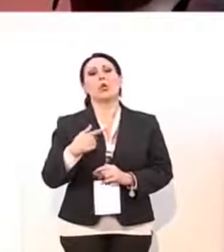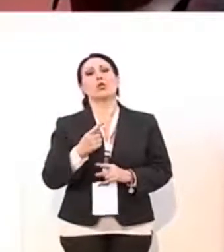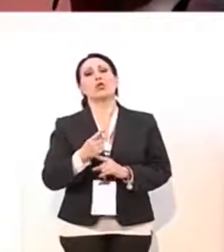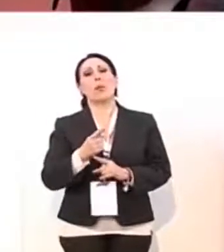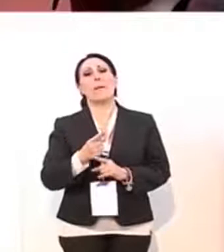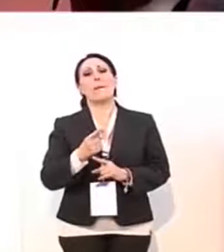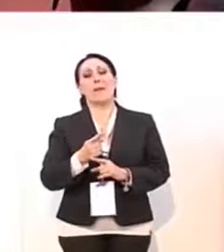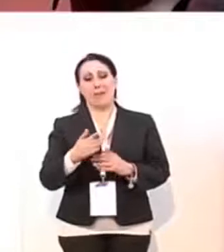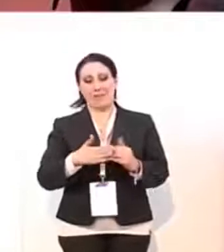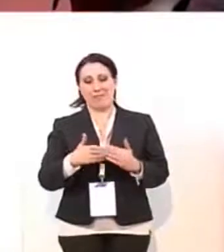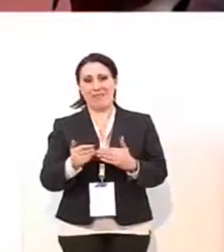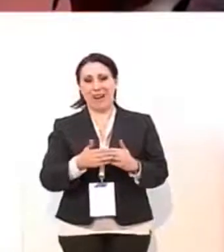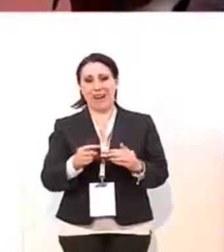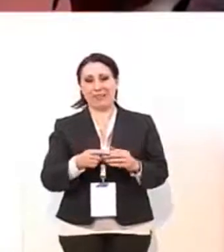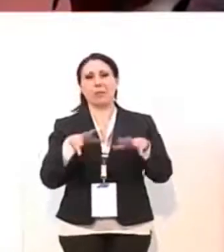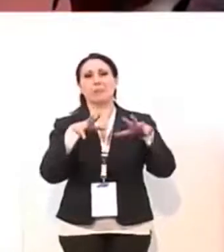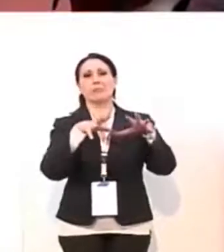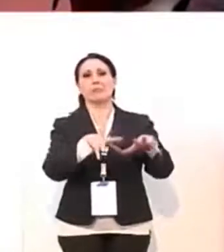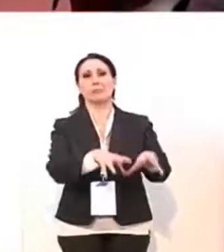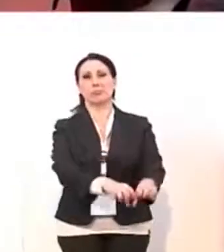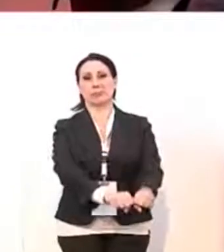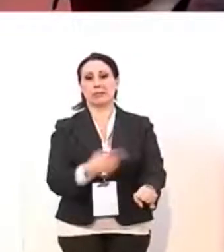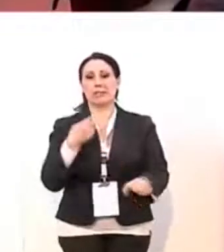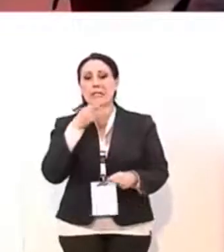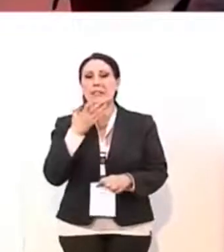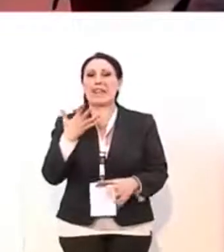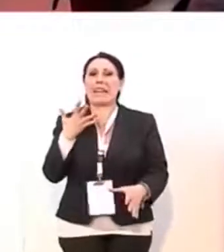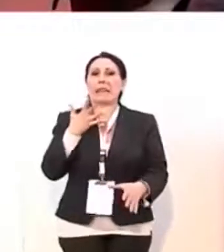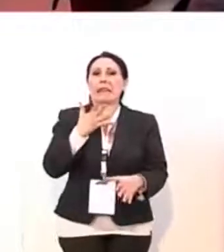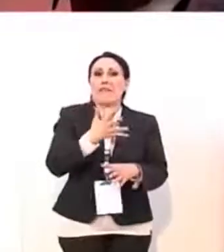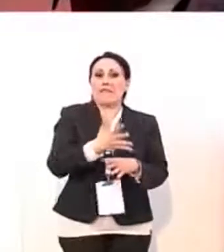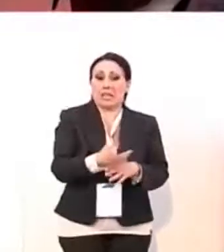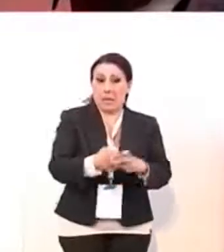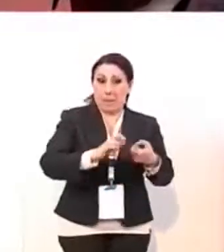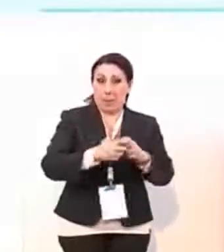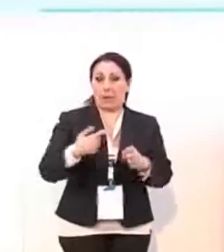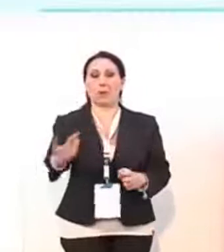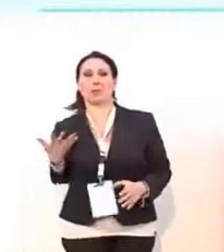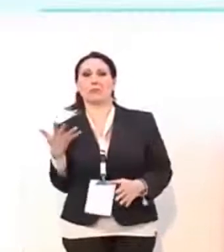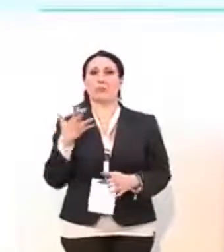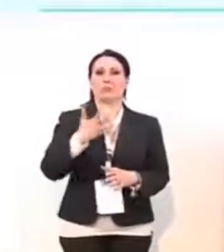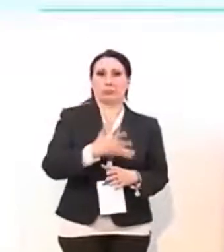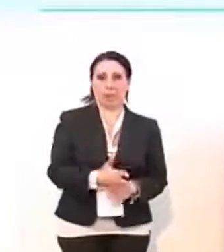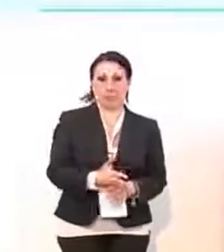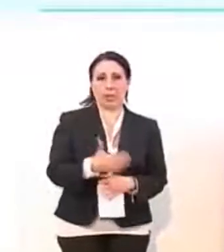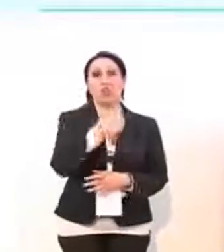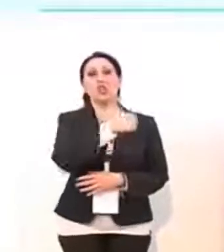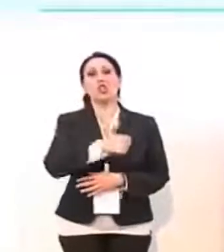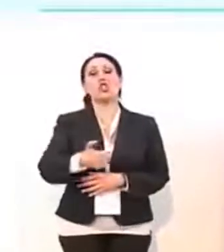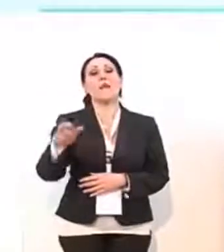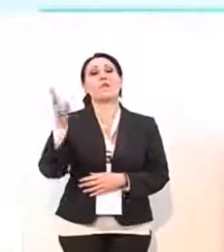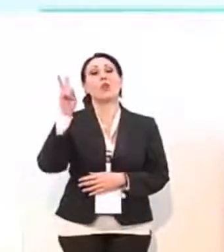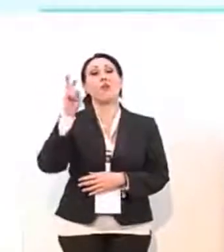andare a mettere le mani laddove le contraddizioni ci sono e dobbiamo provare a risolverle. 120 milioni di